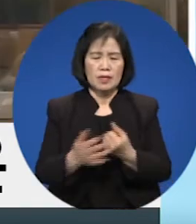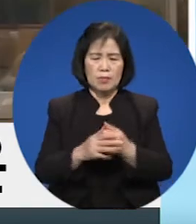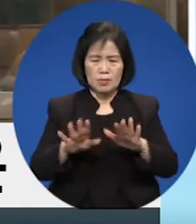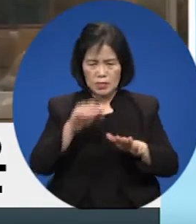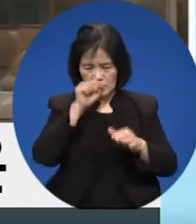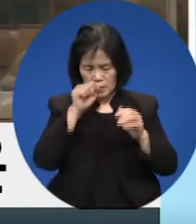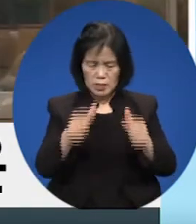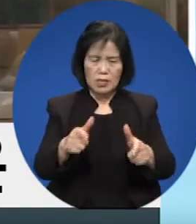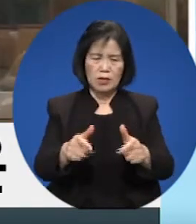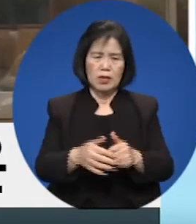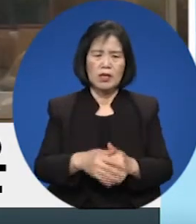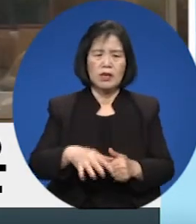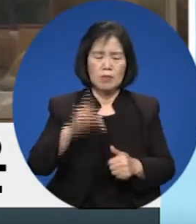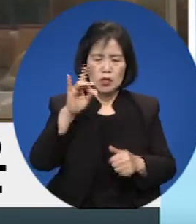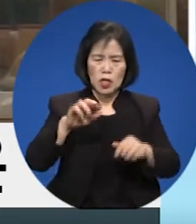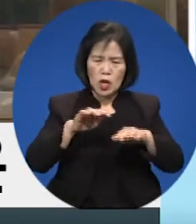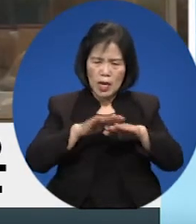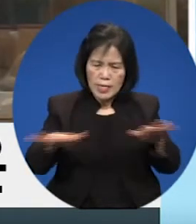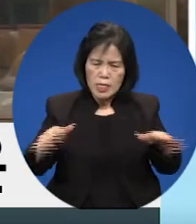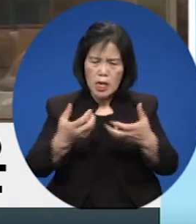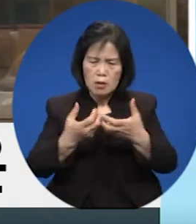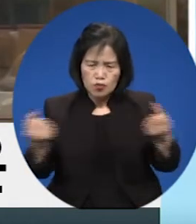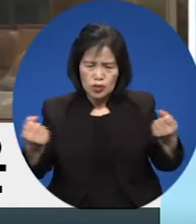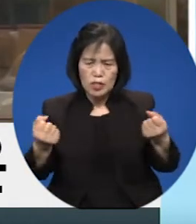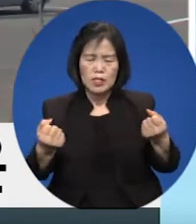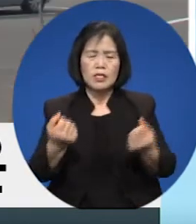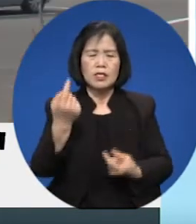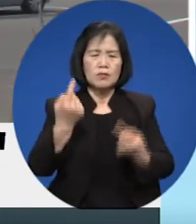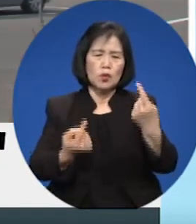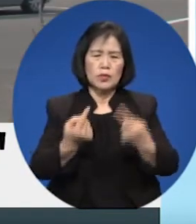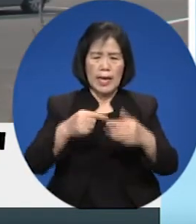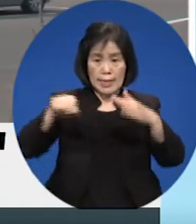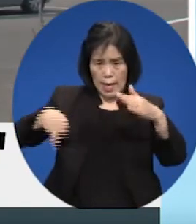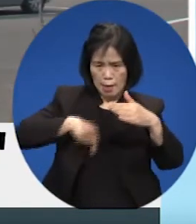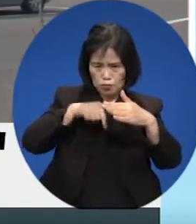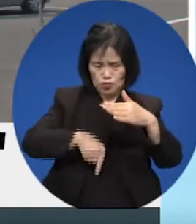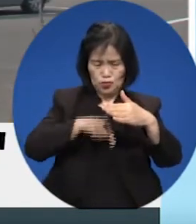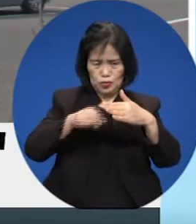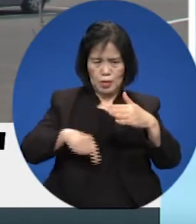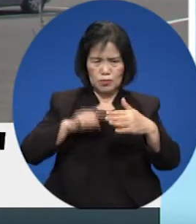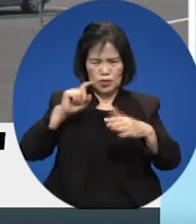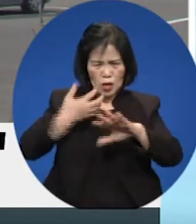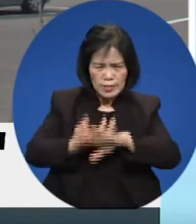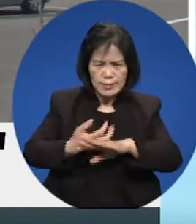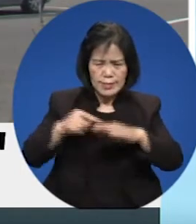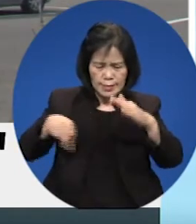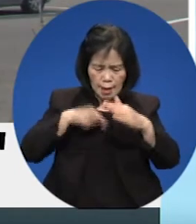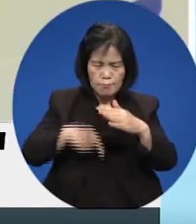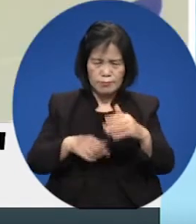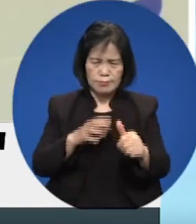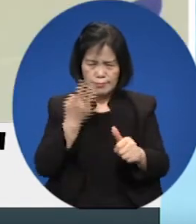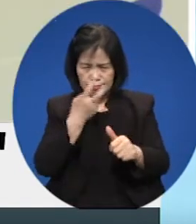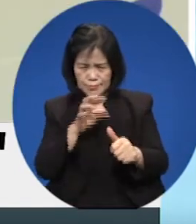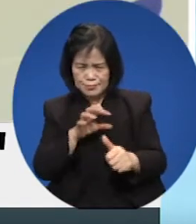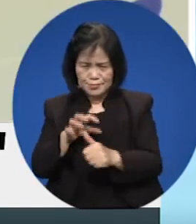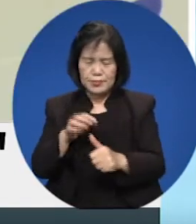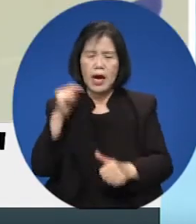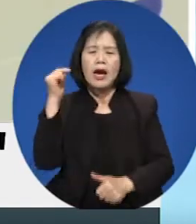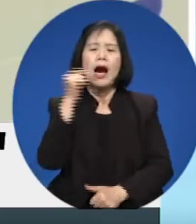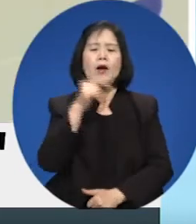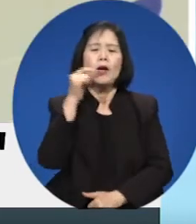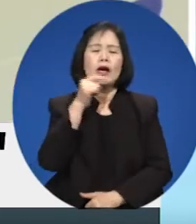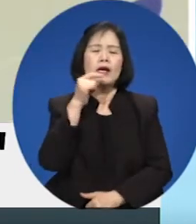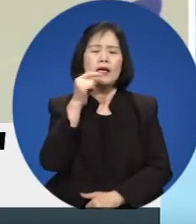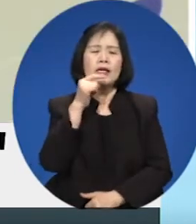기회에 먼저 해 차라는 게 어떤 불릴 같다만 하기 전에 내부 혁신 그 다음에 내부통제 시스템 의 강화 이런 것들을 갖다가